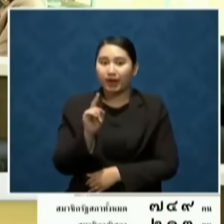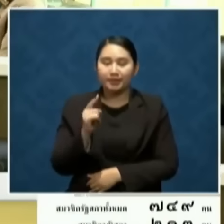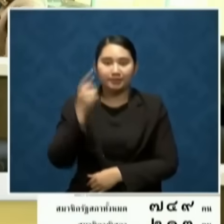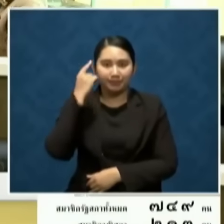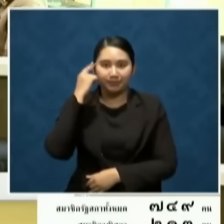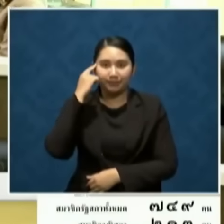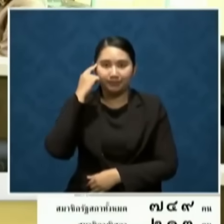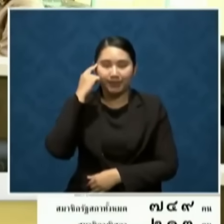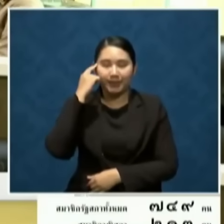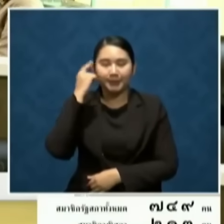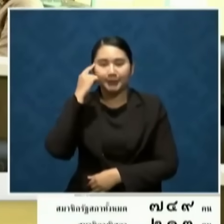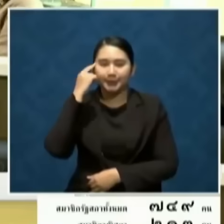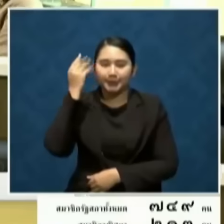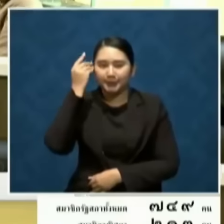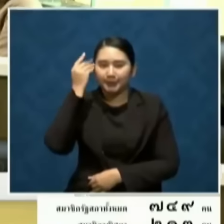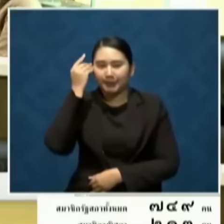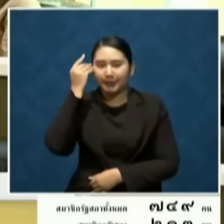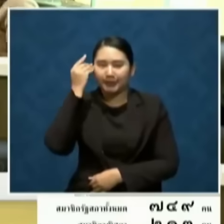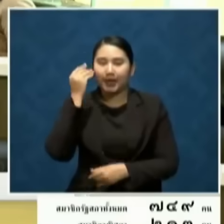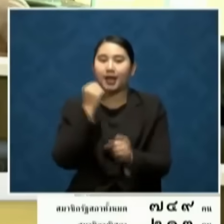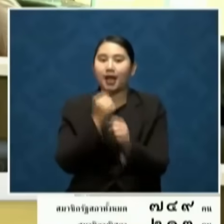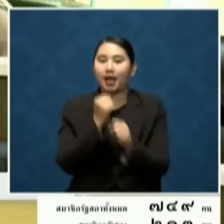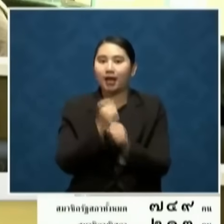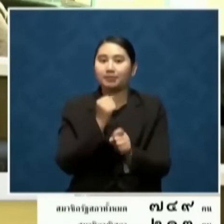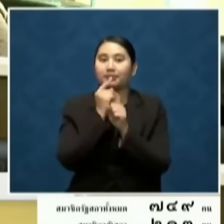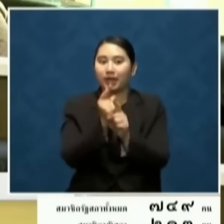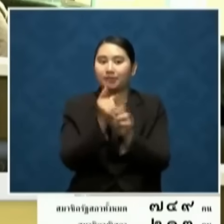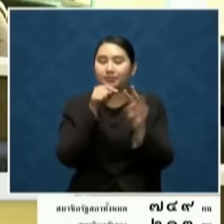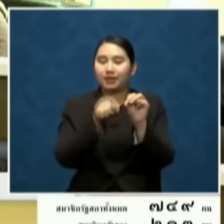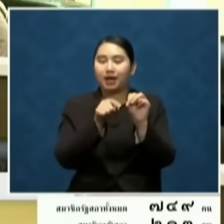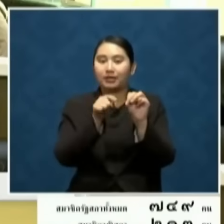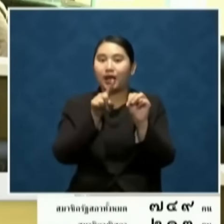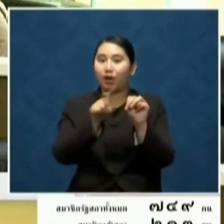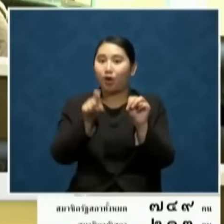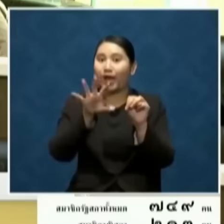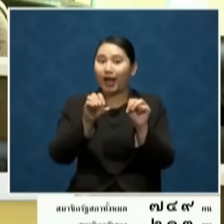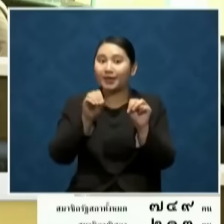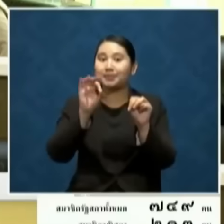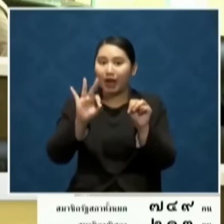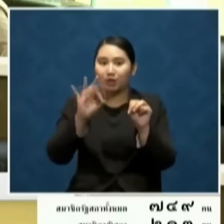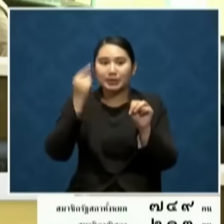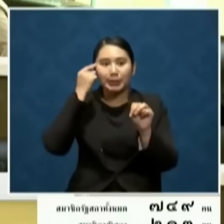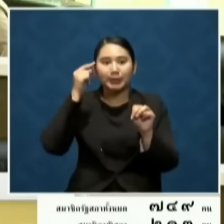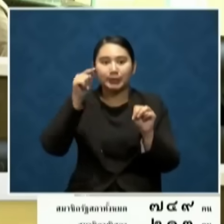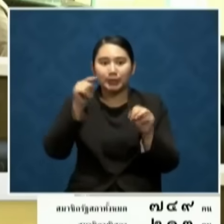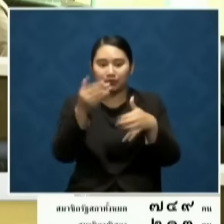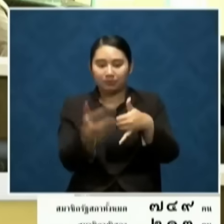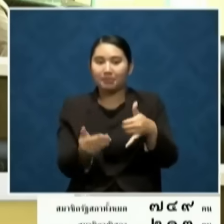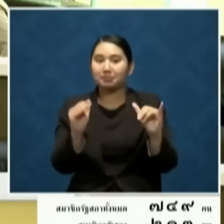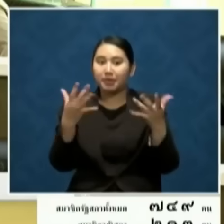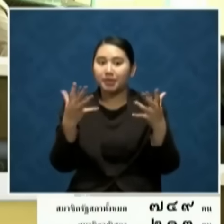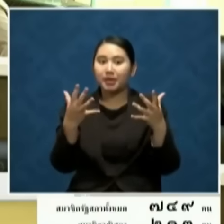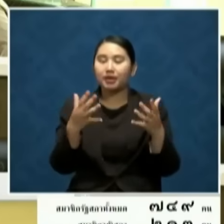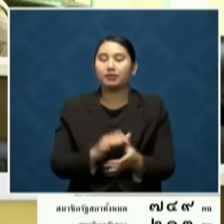แก้ไขมาตรา112ให้เป็นนายกรัฐมนตรีหรือขอให้นำเรื่องเหล่านี้ไปพิจารณาก่อนที่จะออกมาชุมนุมก็อยากจ